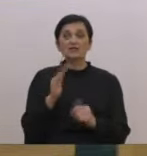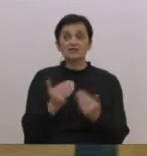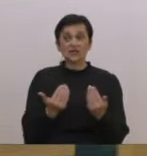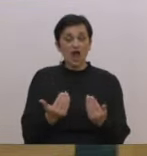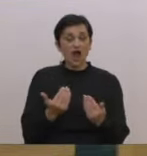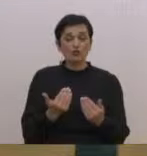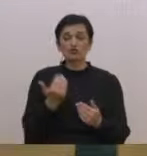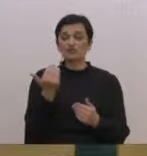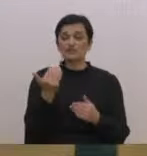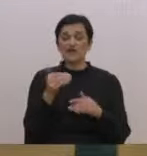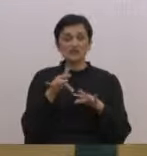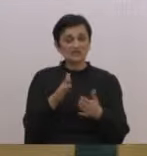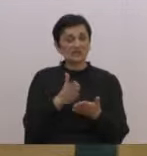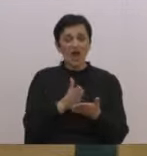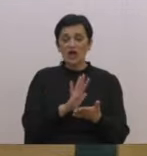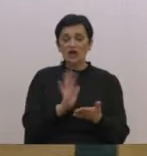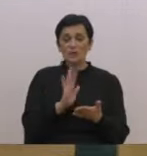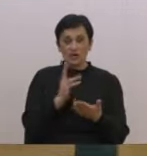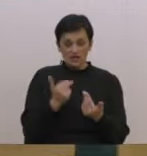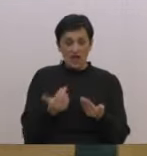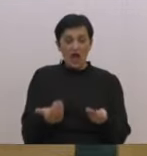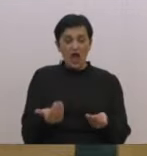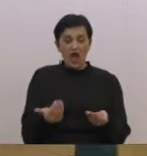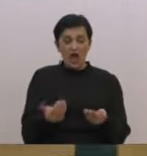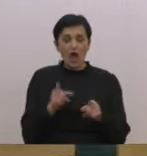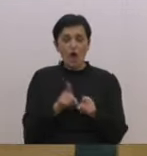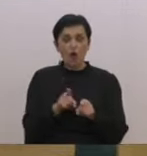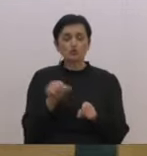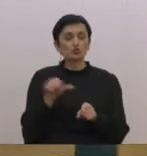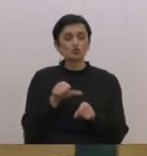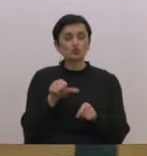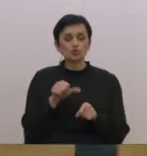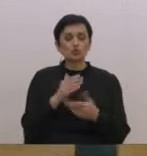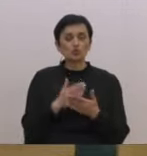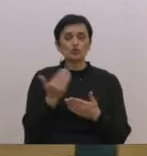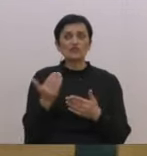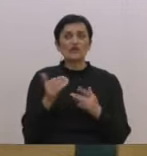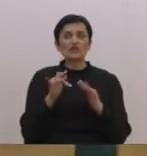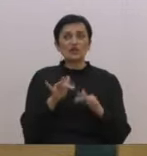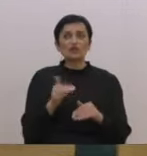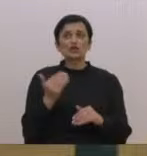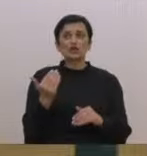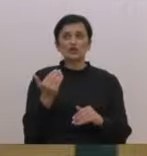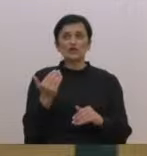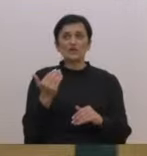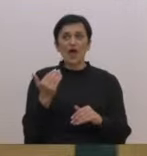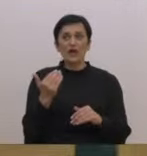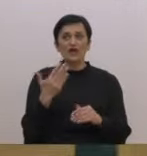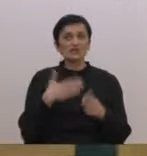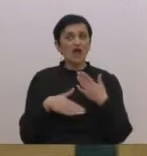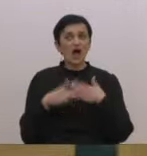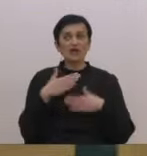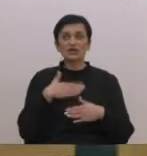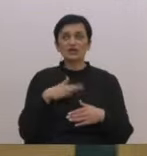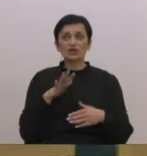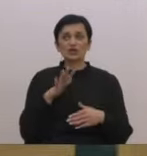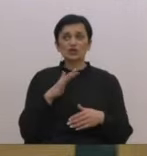kargat tkveni sakme da aqqoshits zalyan tsudat ari tkveni sakme, imiton rom tkven ar gikhariat da